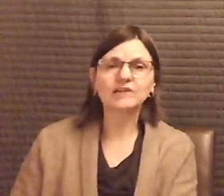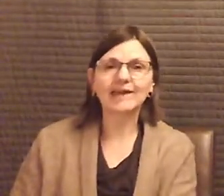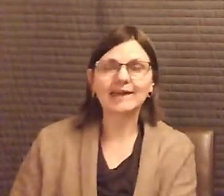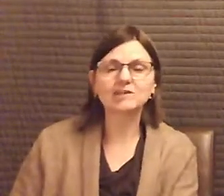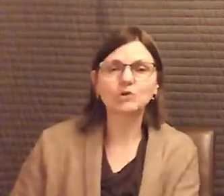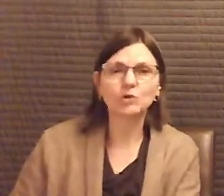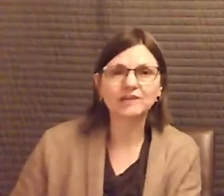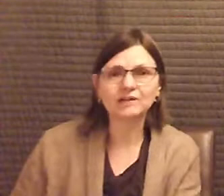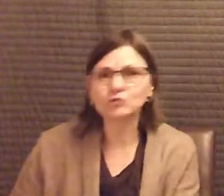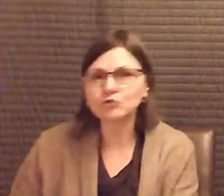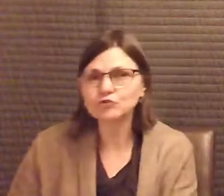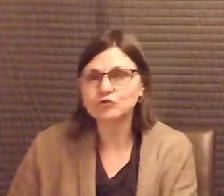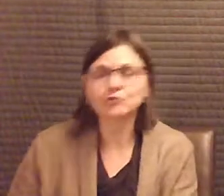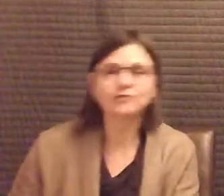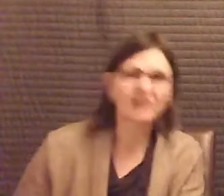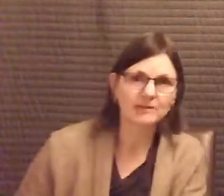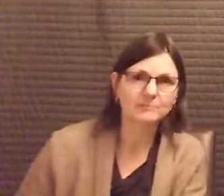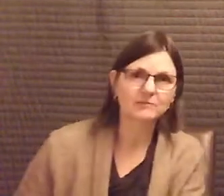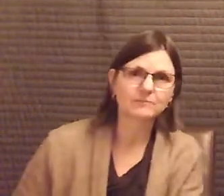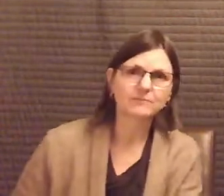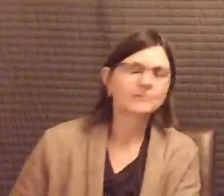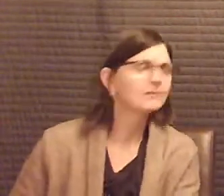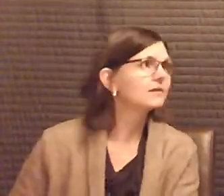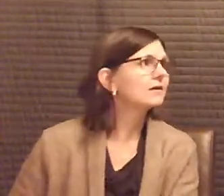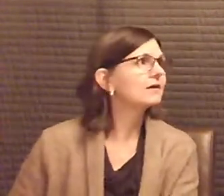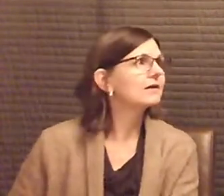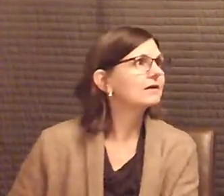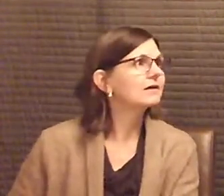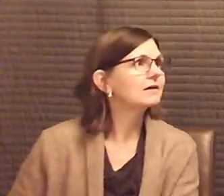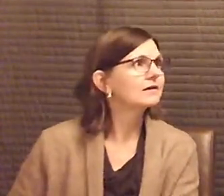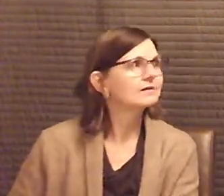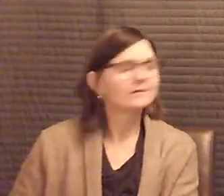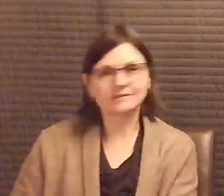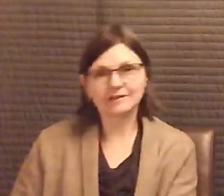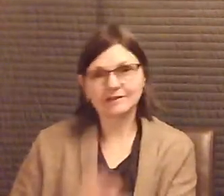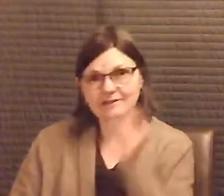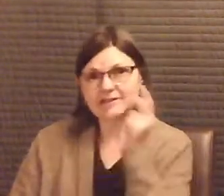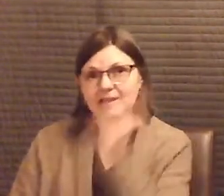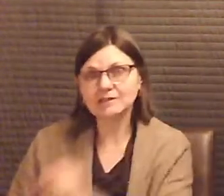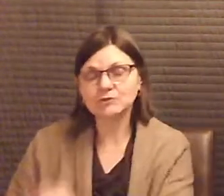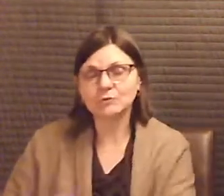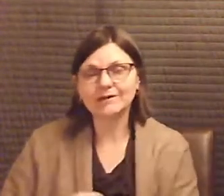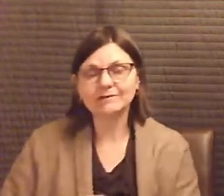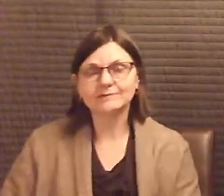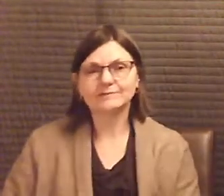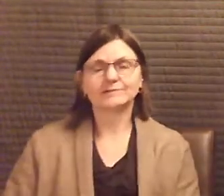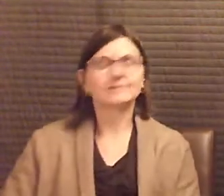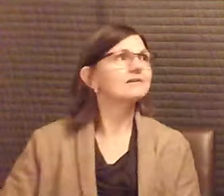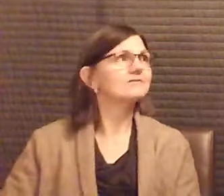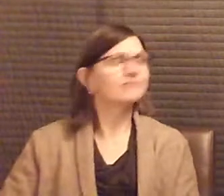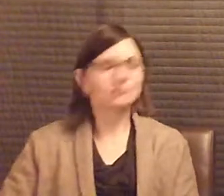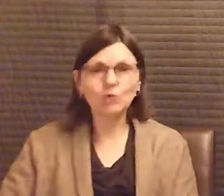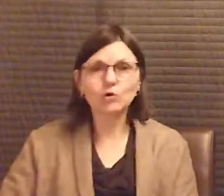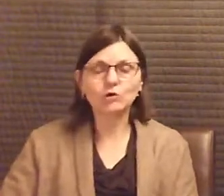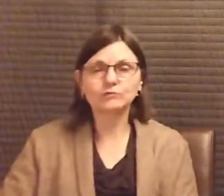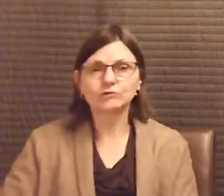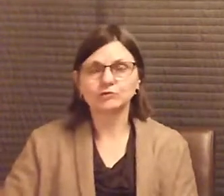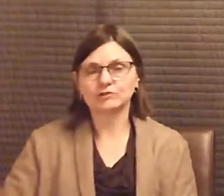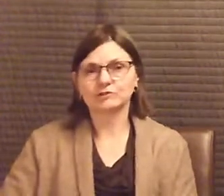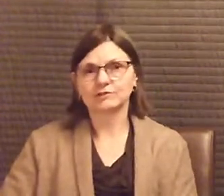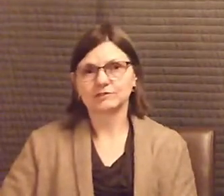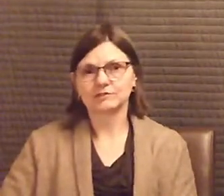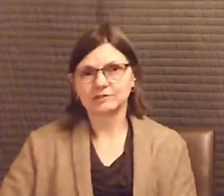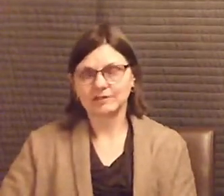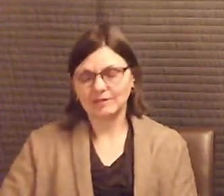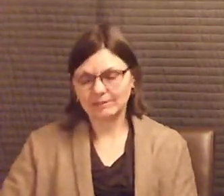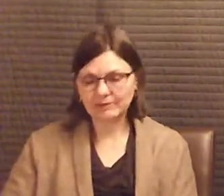degene die god naar en toe stuurt verwerkt dus er zullen drie dingen gaan lunchen zijn de drie dingen die ik noem die liefde dat ongeloof doen